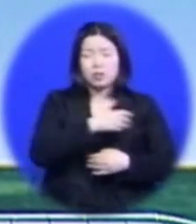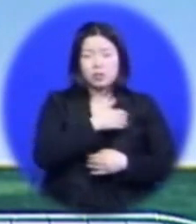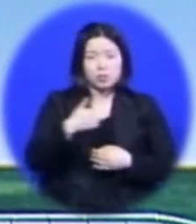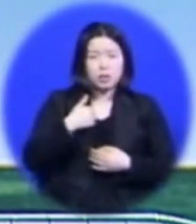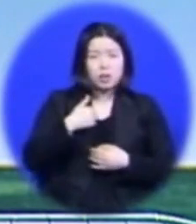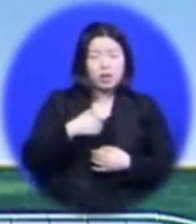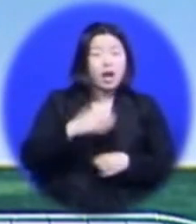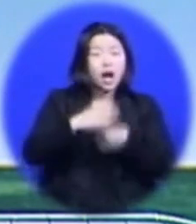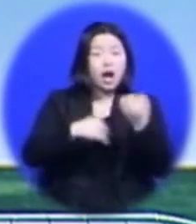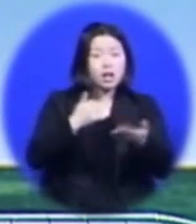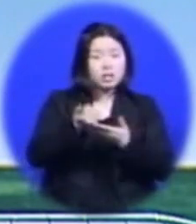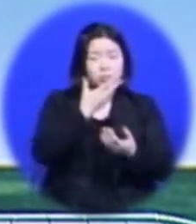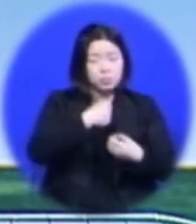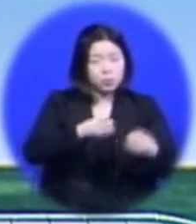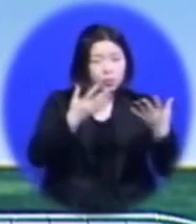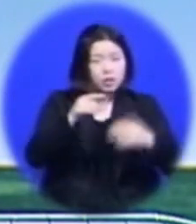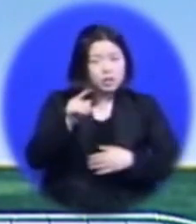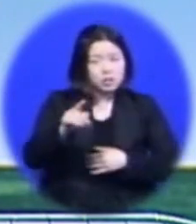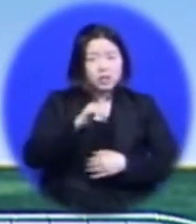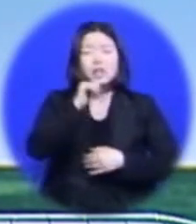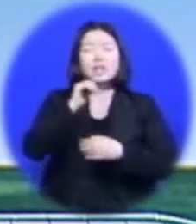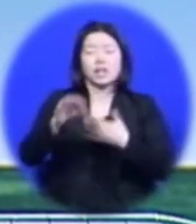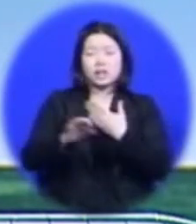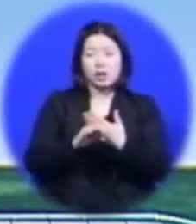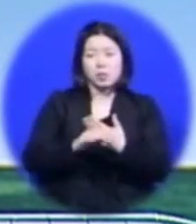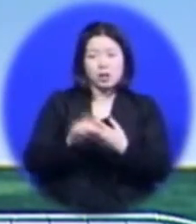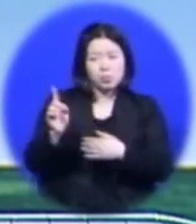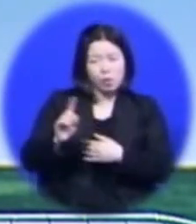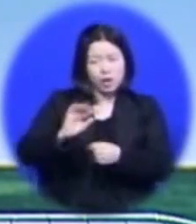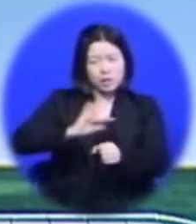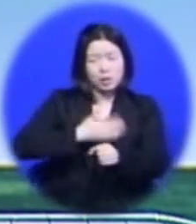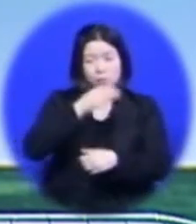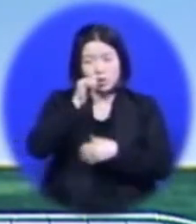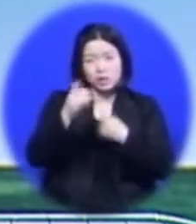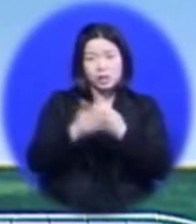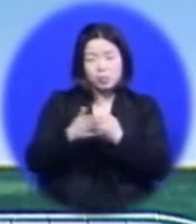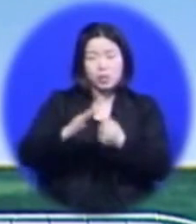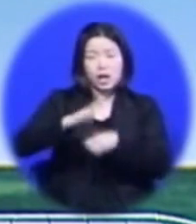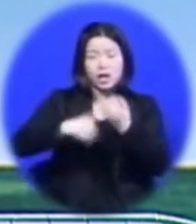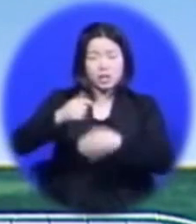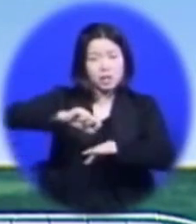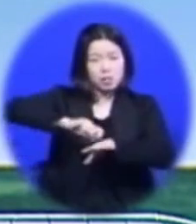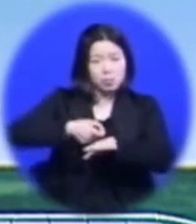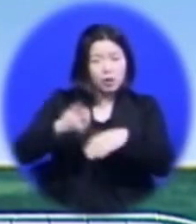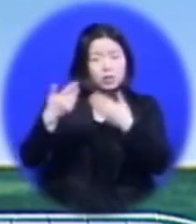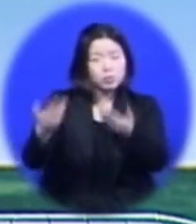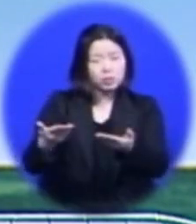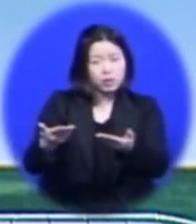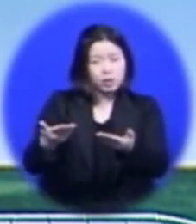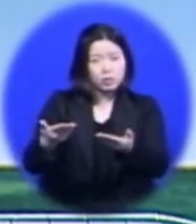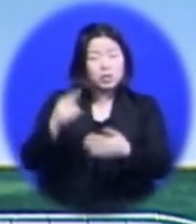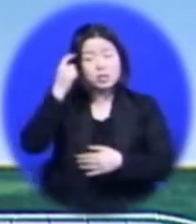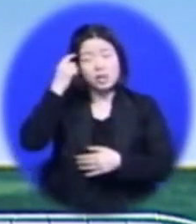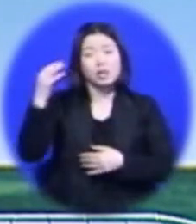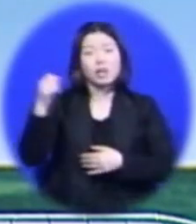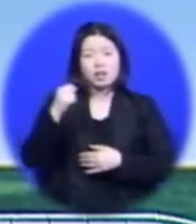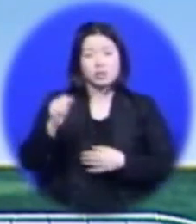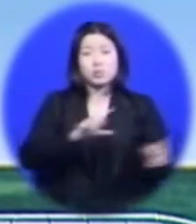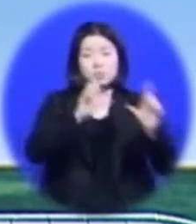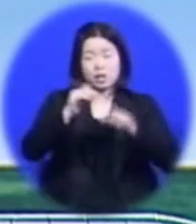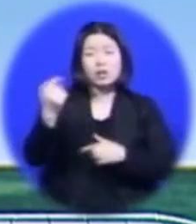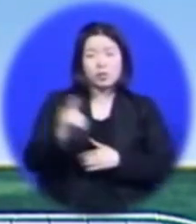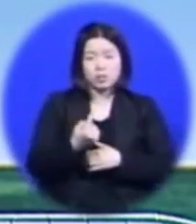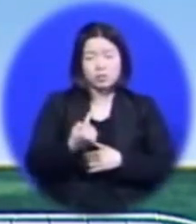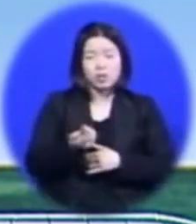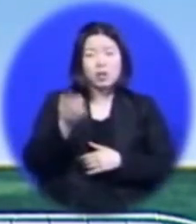가난해졌다면 뭔가 잘못이 있어서 하나님이 징계하신 거겠지. 그렇게 생각하고 살았던 거예요. 그런데